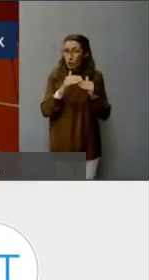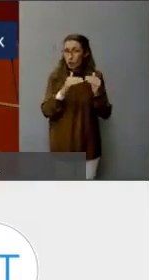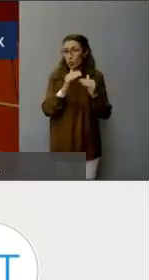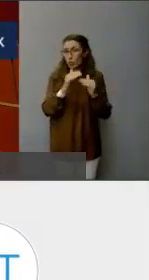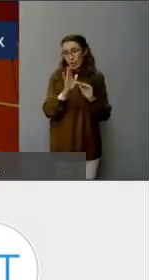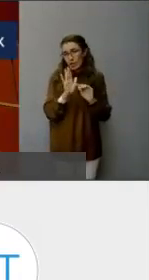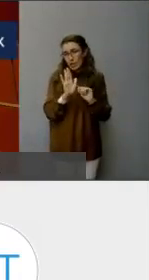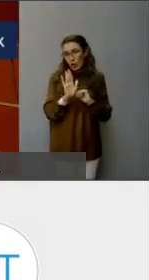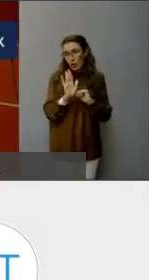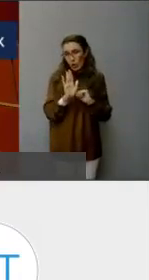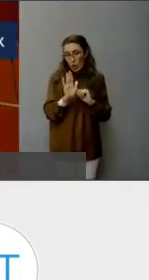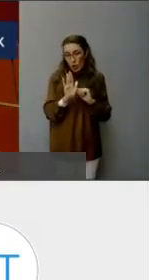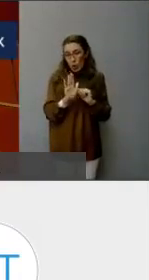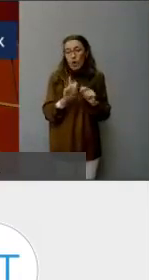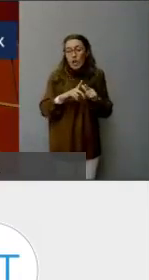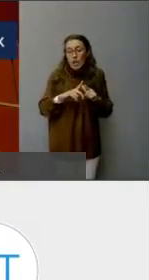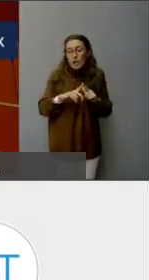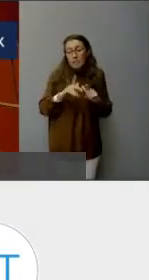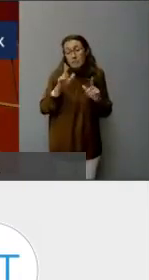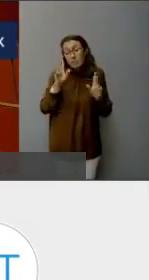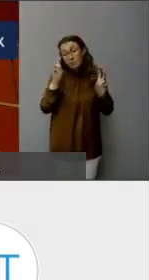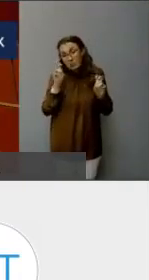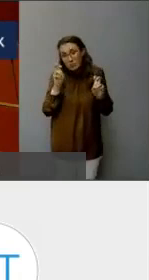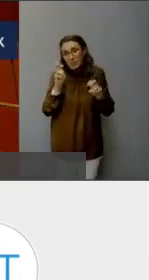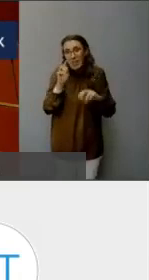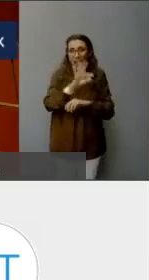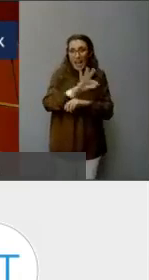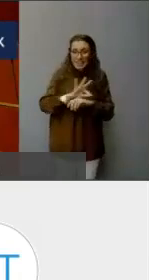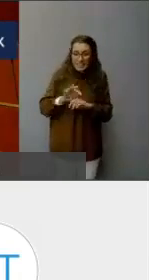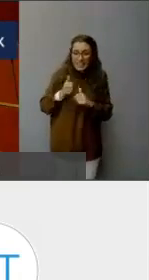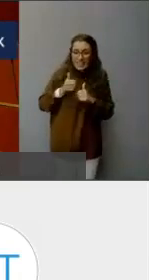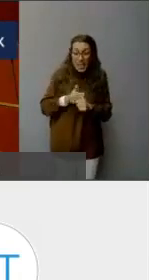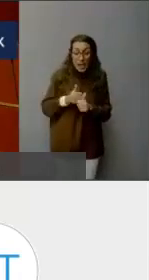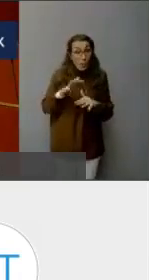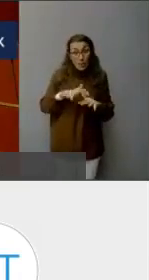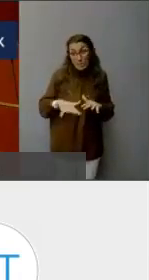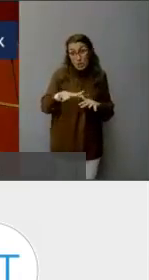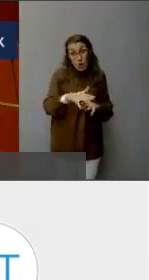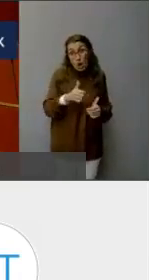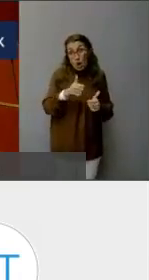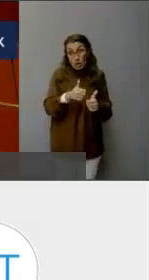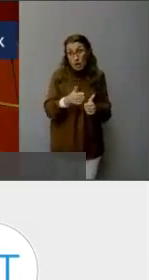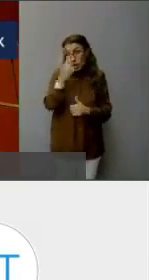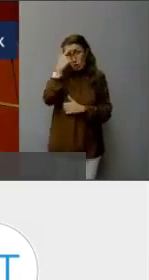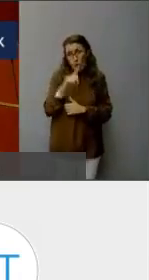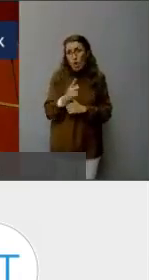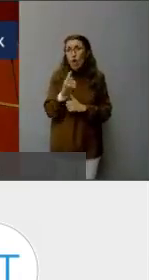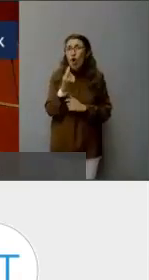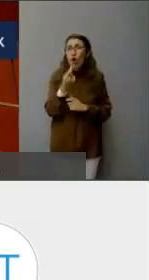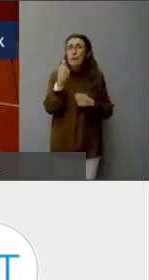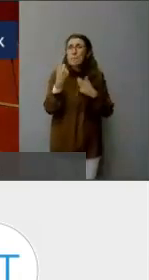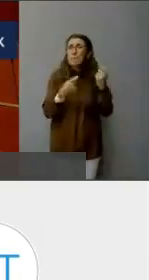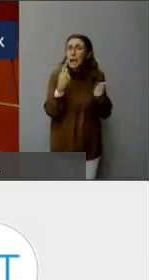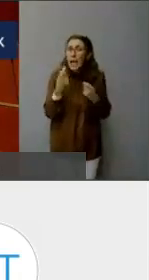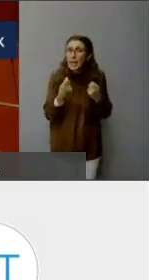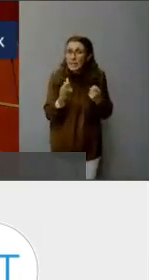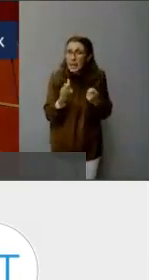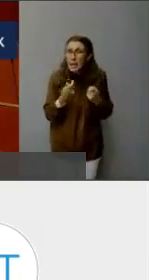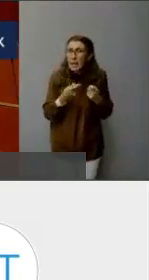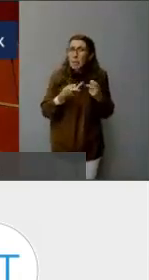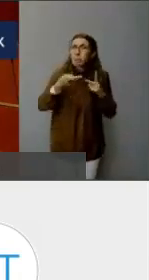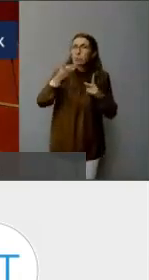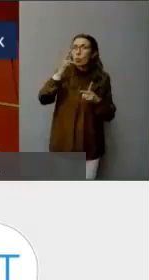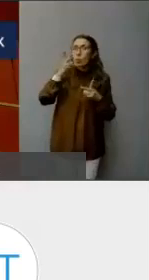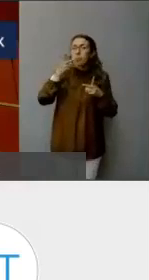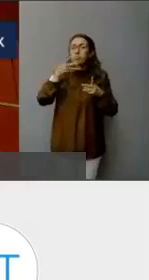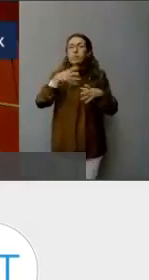architettonico della zona che può darsi che costerà un filo di più costruire non lo so perché non so non faccio quella di mestiere ma penso che